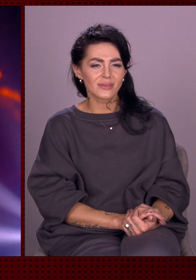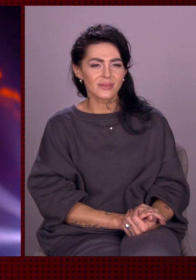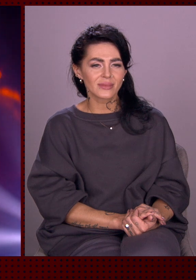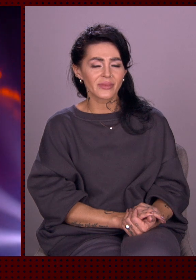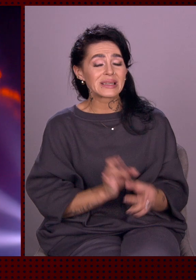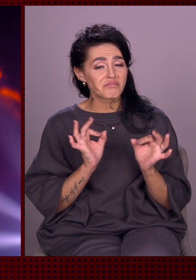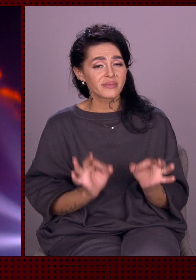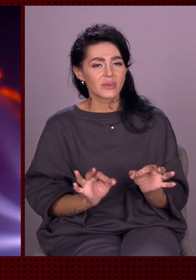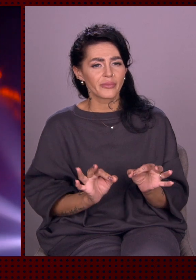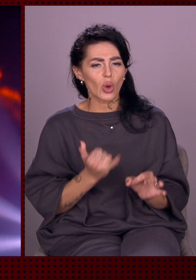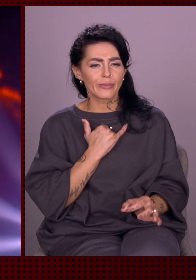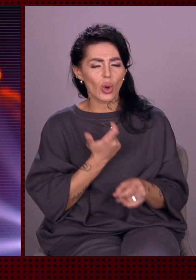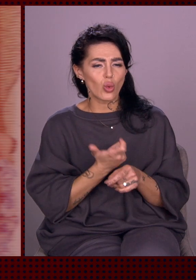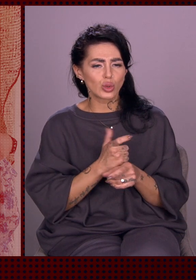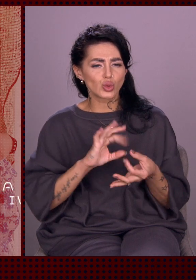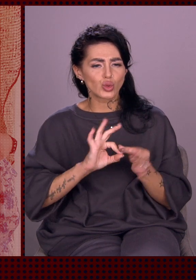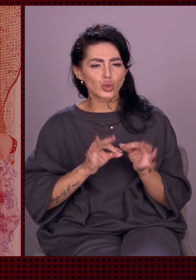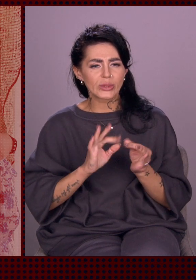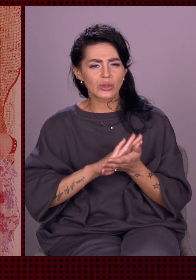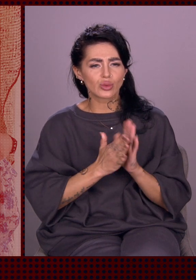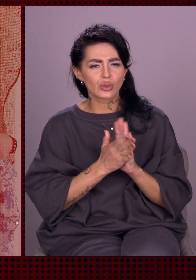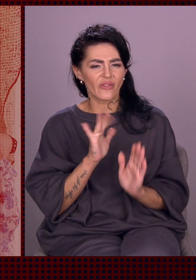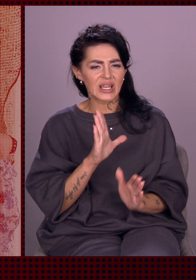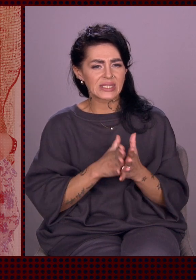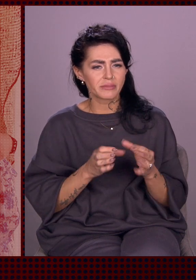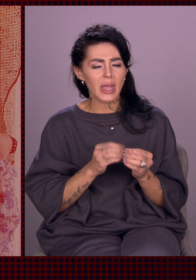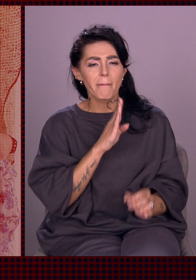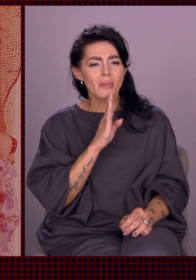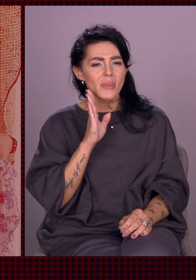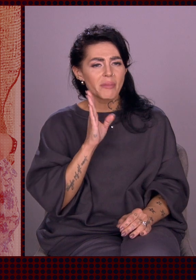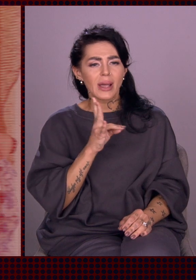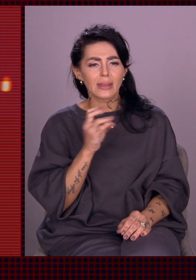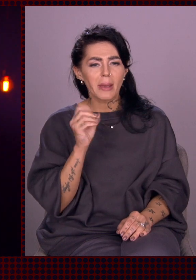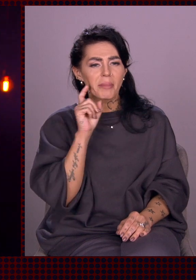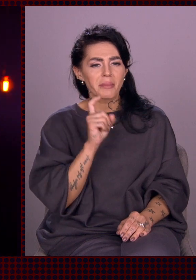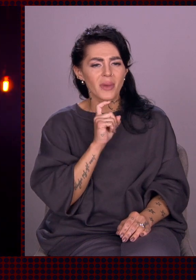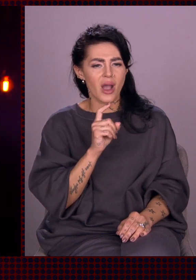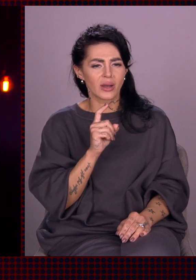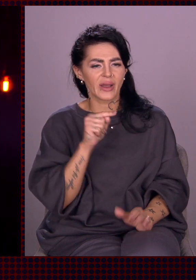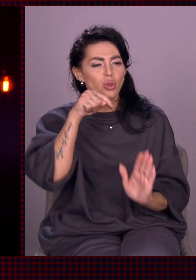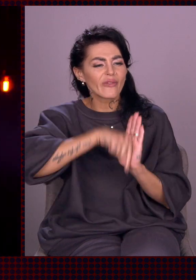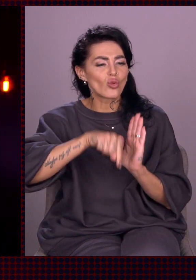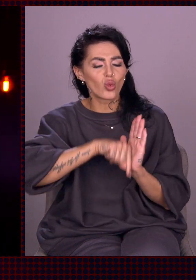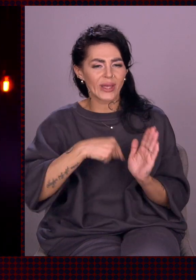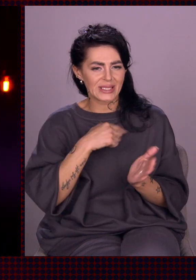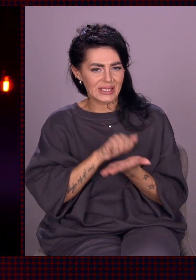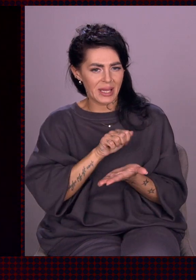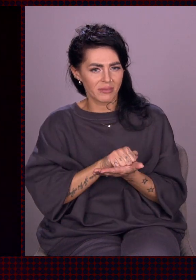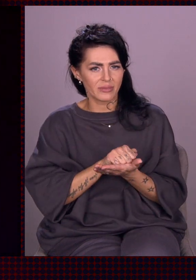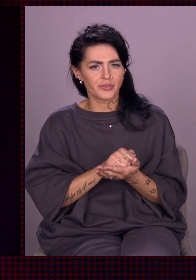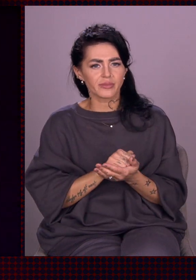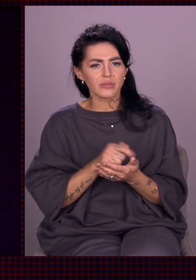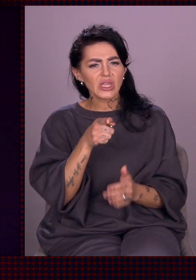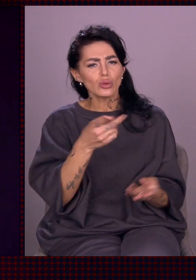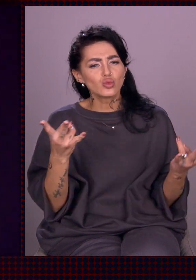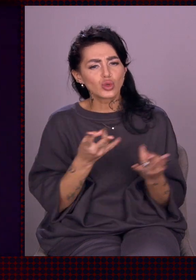Насправді, в мене така складна ситуація була в сім'ї. Мама, наприклад, не до кінця розуміла те, чим я займаюся. По одній простій причині вона каже, ти чоловік, тобі